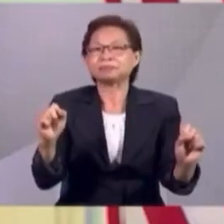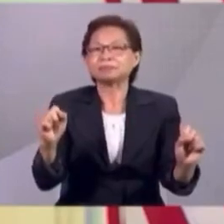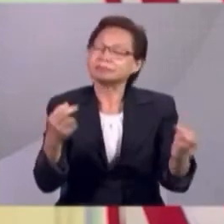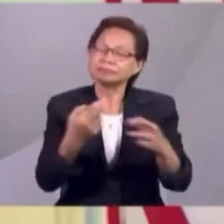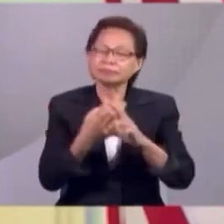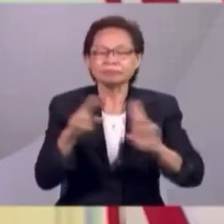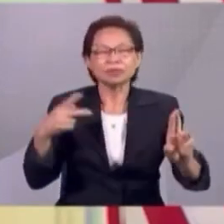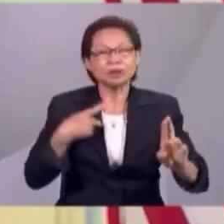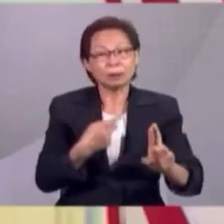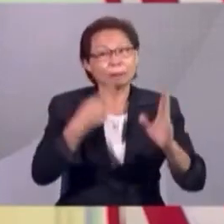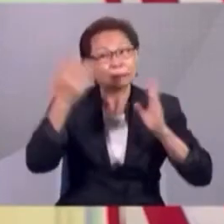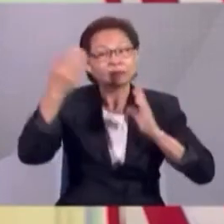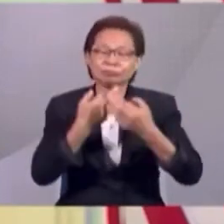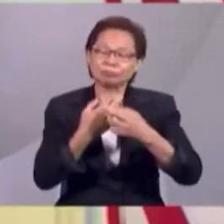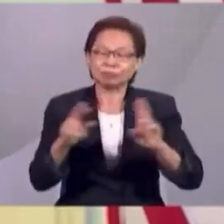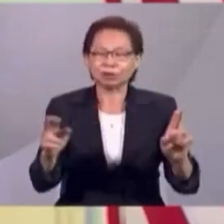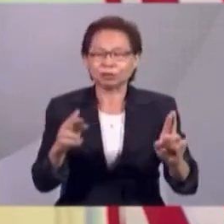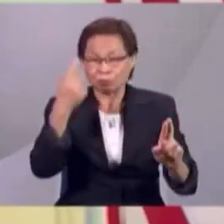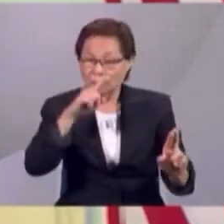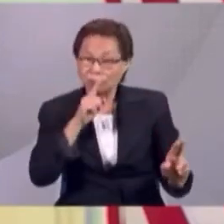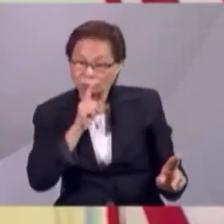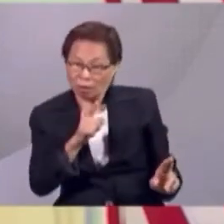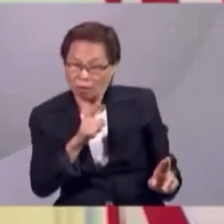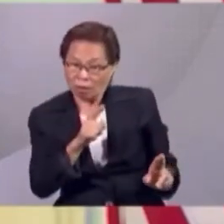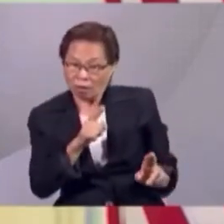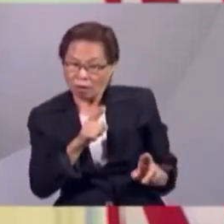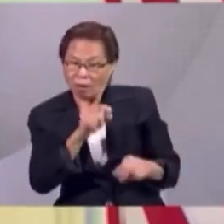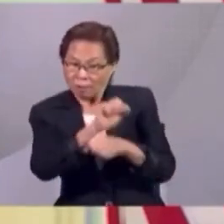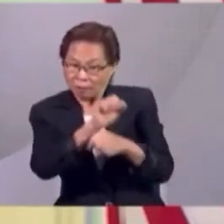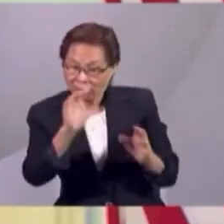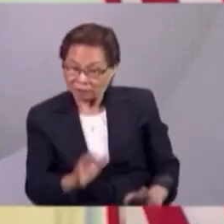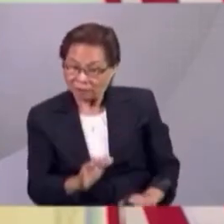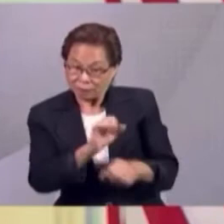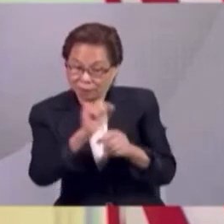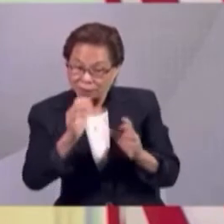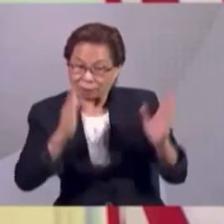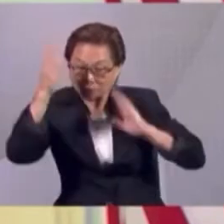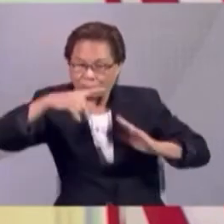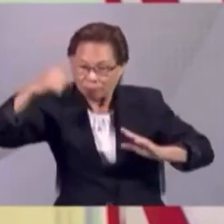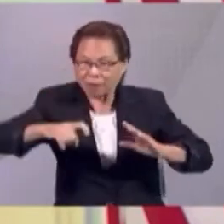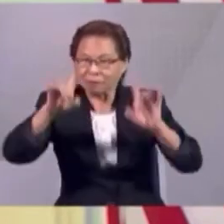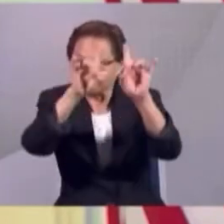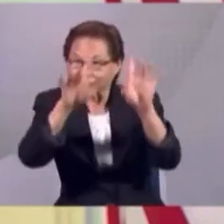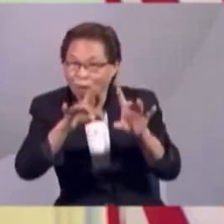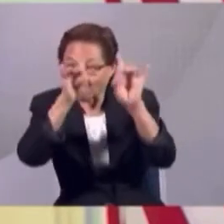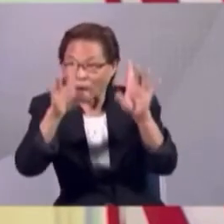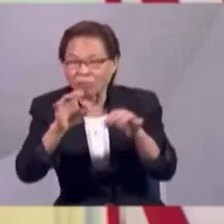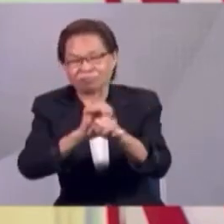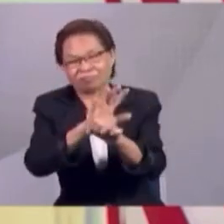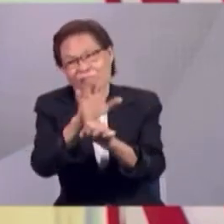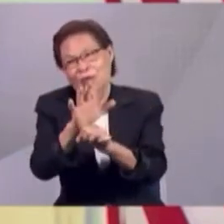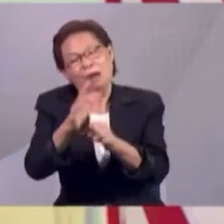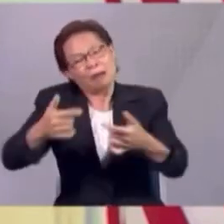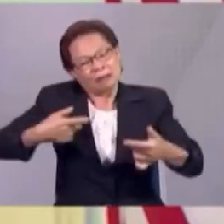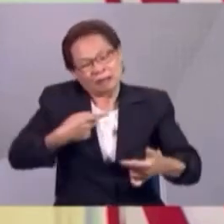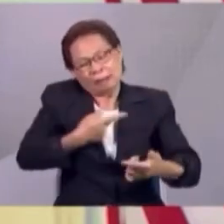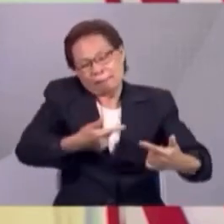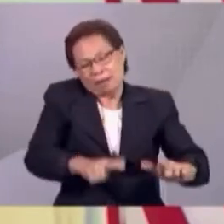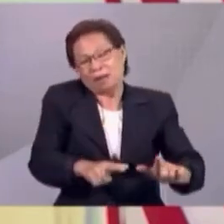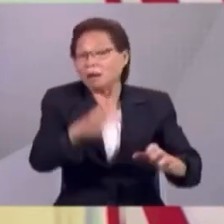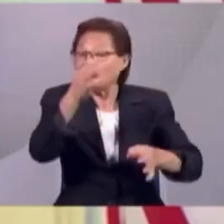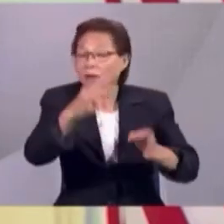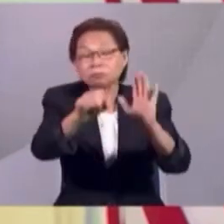untuk memastikan mereka menjalani ujian COVID-19. Kita benarkan. Kalau itulah